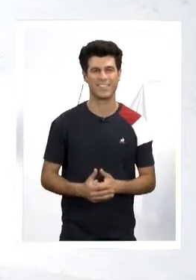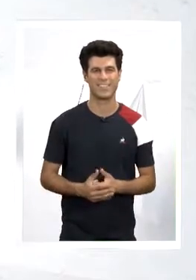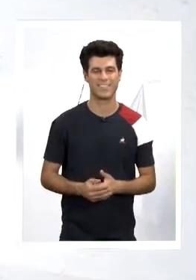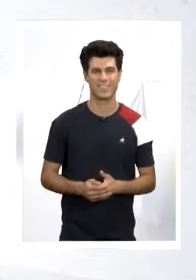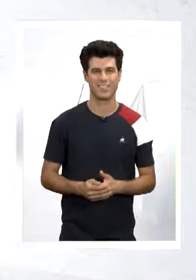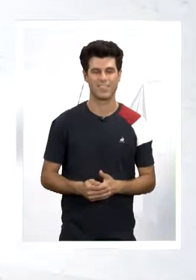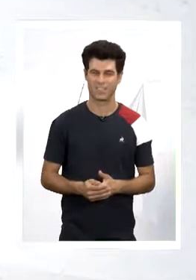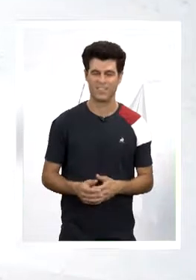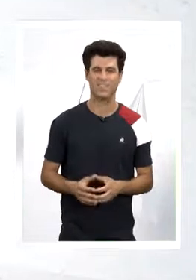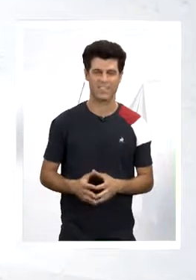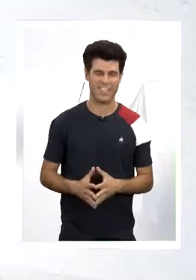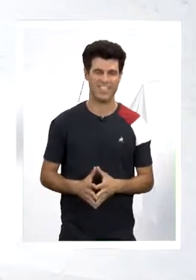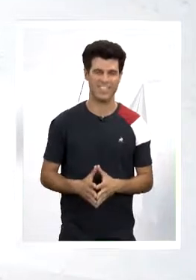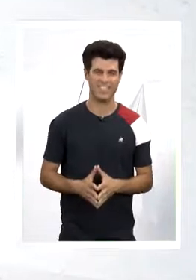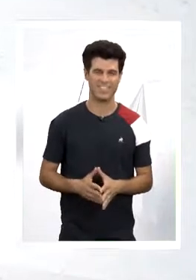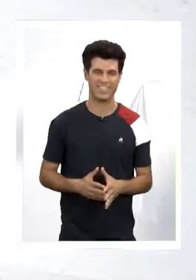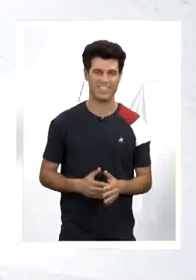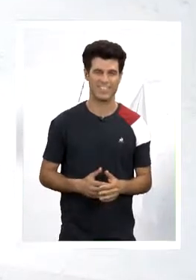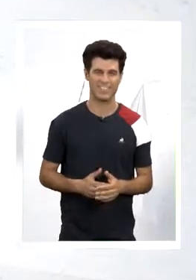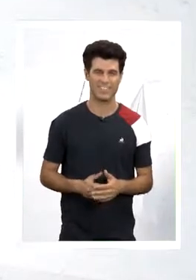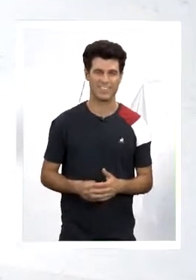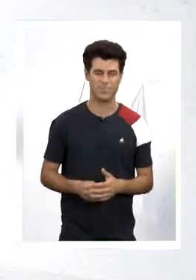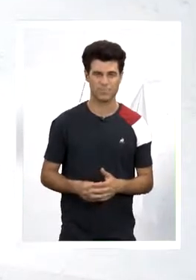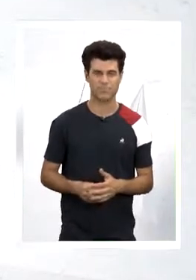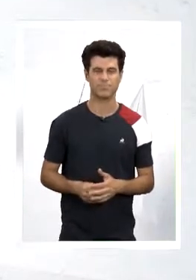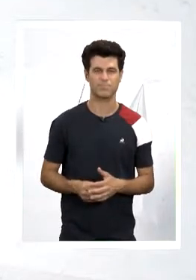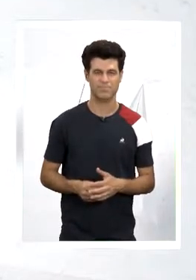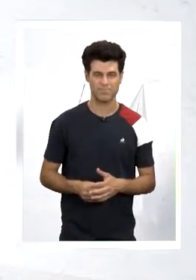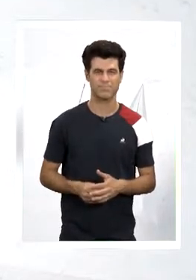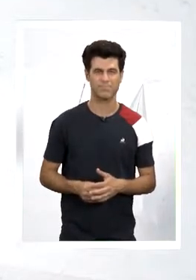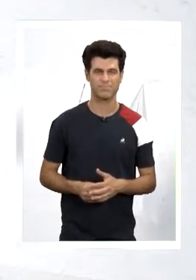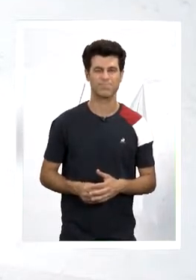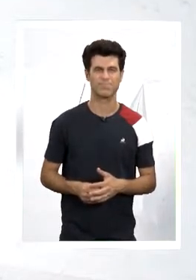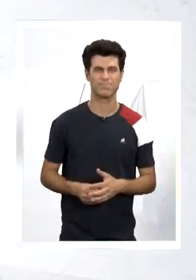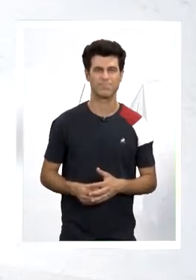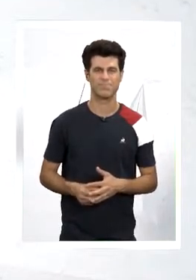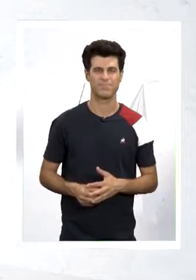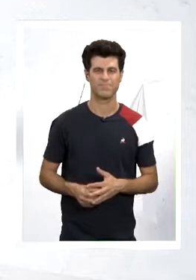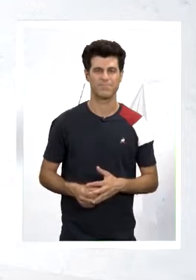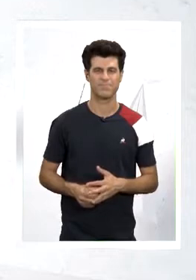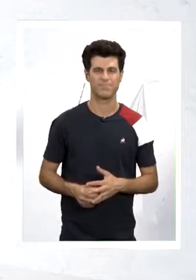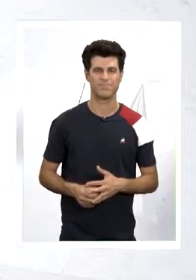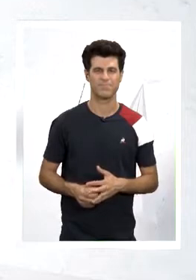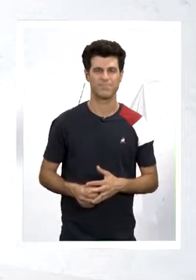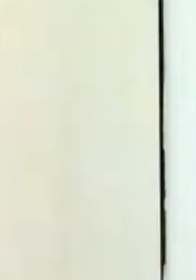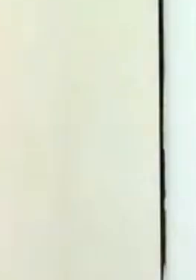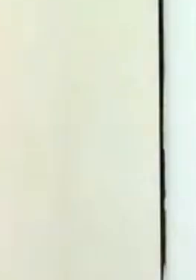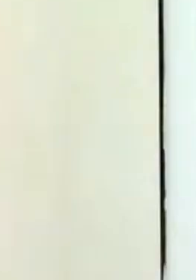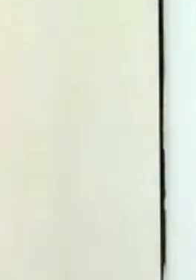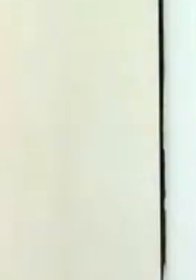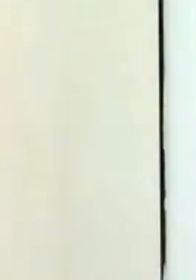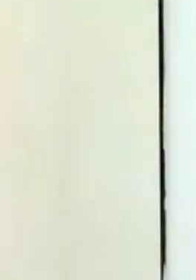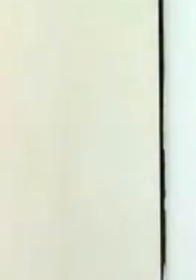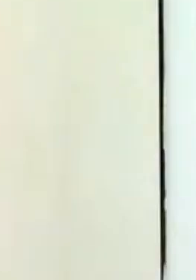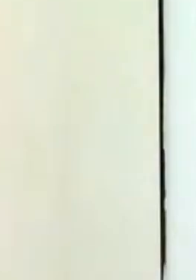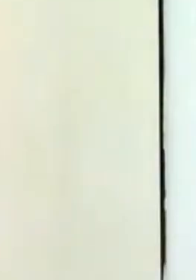אחות בת 5, תמר. כן. וכל יום בשעה 10 יש לנו פגישה, שלחתי לה, ביקשתי מההורים